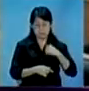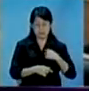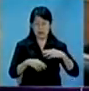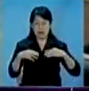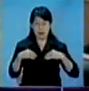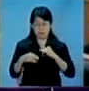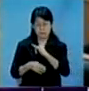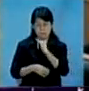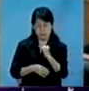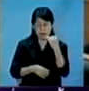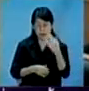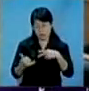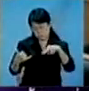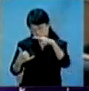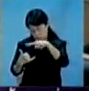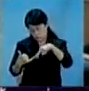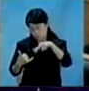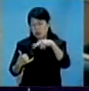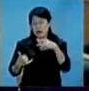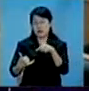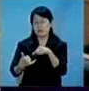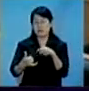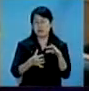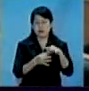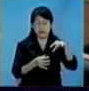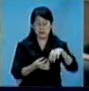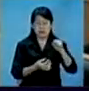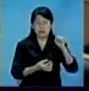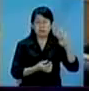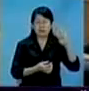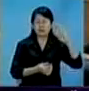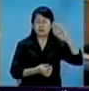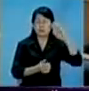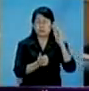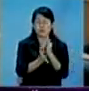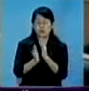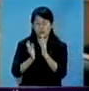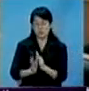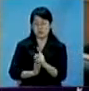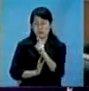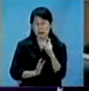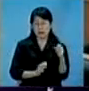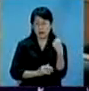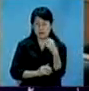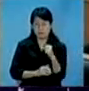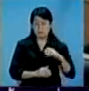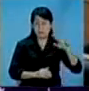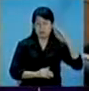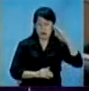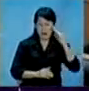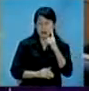ผมได้ไปตรวจศพจริงๆที่สถาบันนิติเวชของตำรวจ10ศพครับของทหารอีก3ศพ